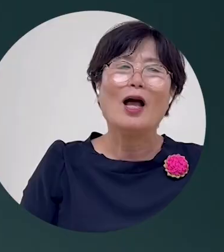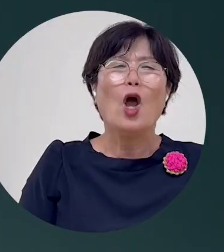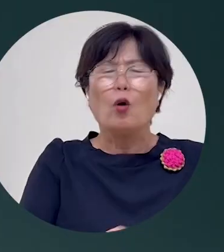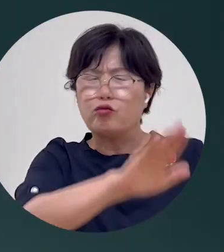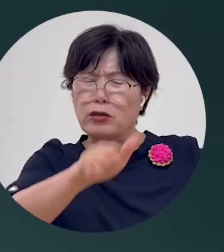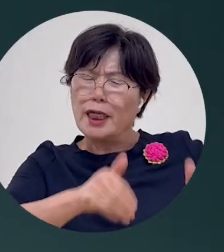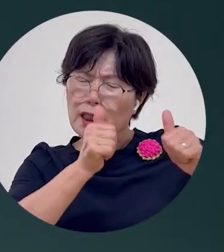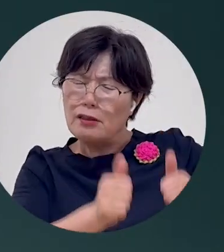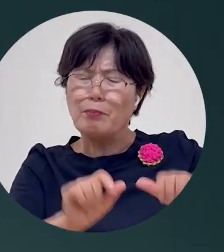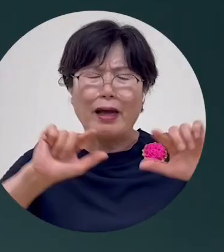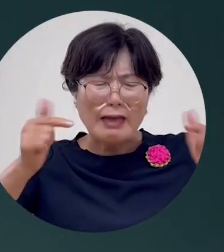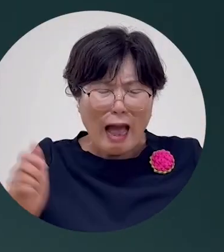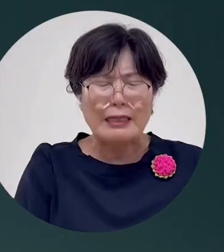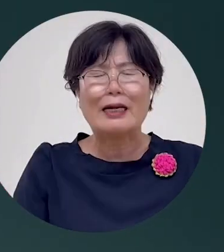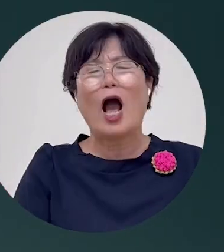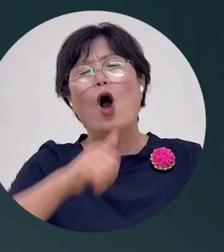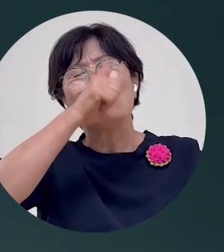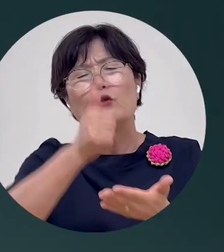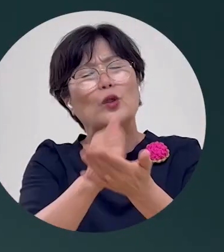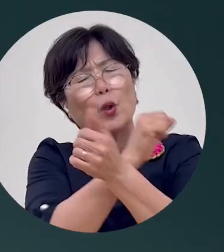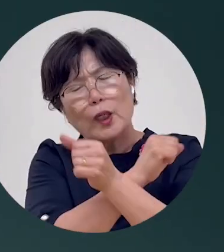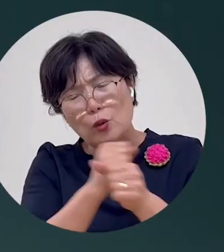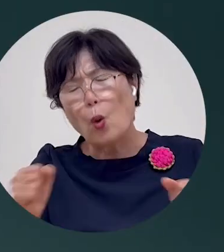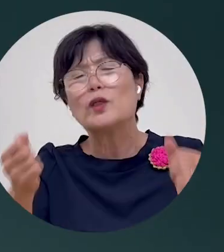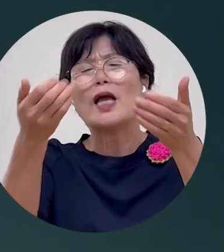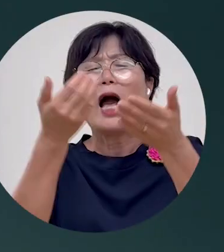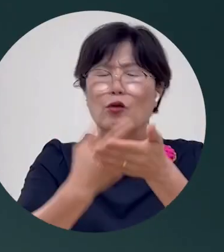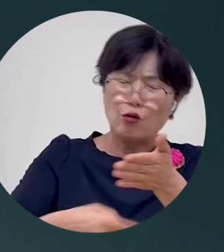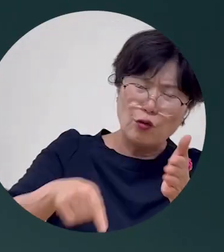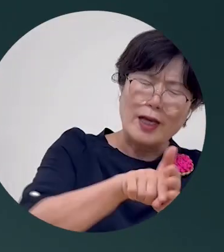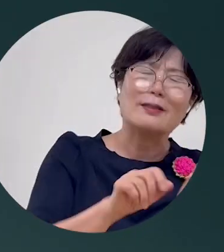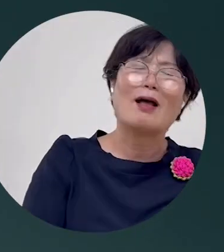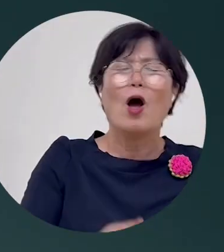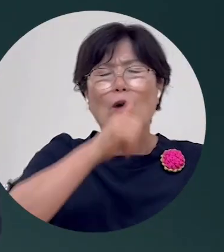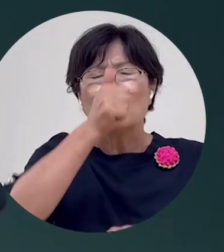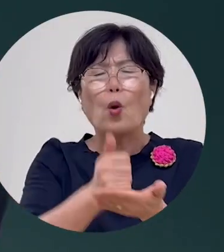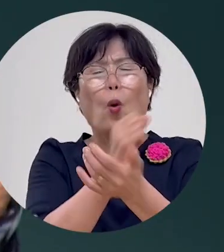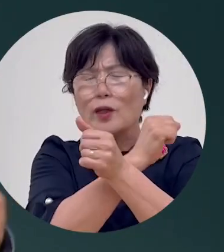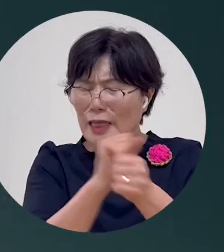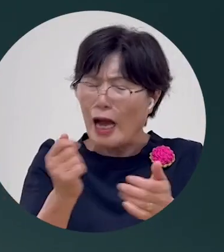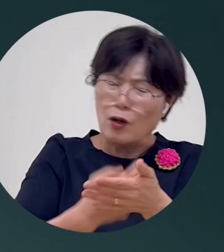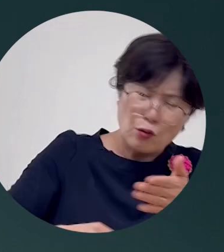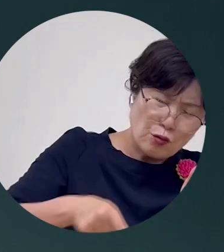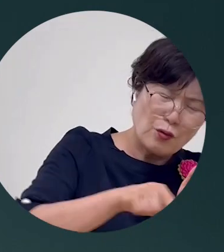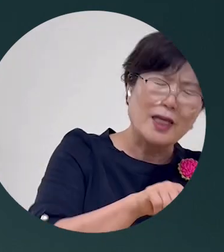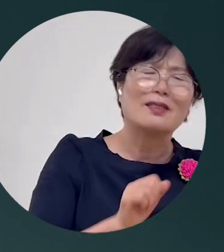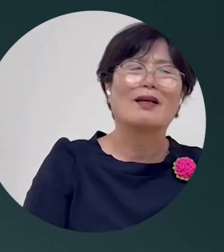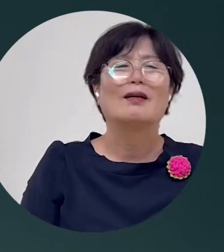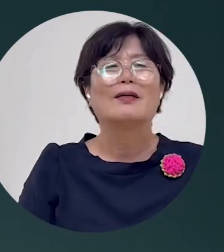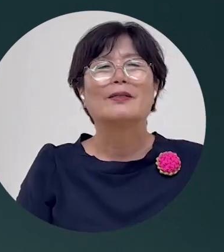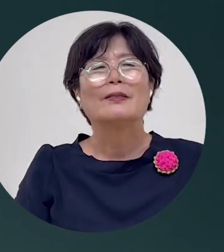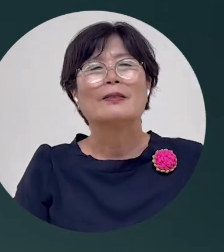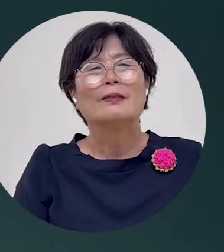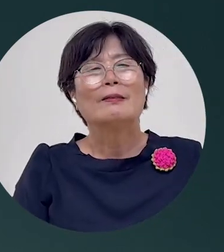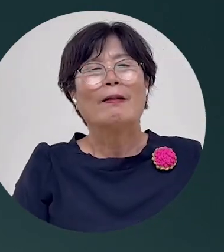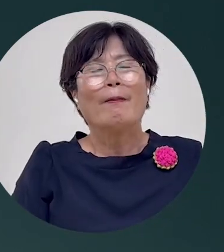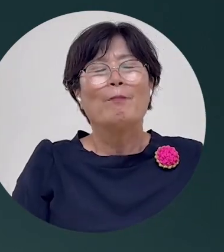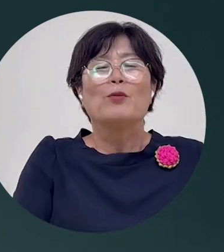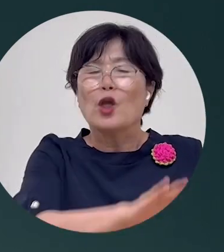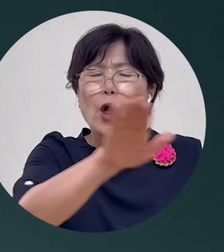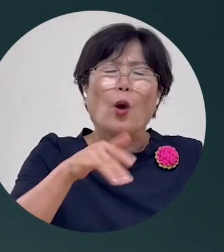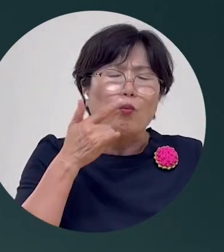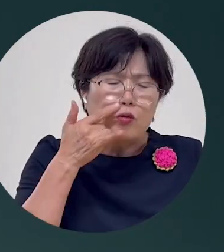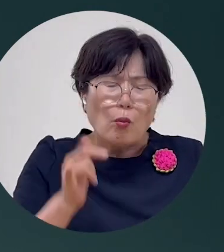위해서가 아니라 속량을 위해서. 무엇을 위해서요? 속량을 위해서. 여러분, 부모는